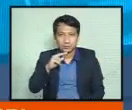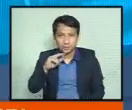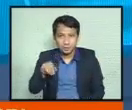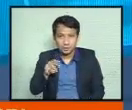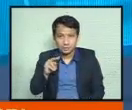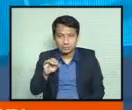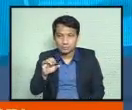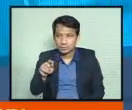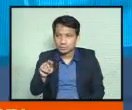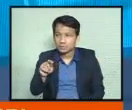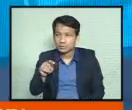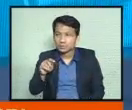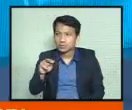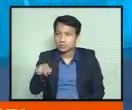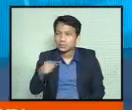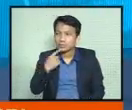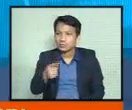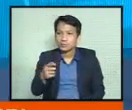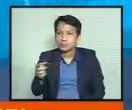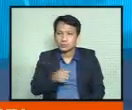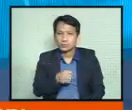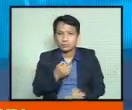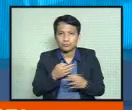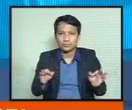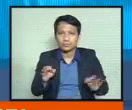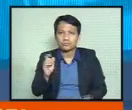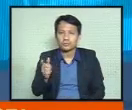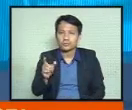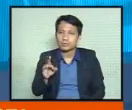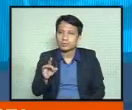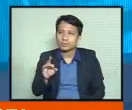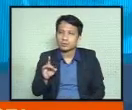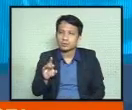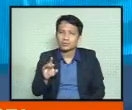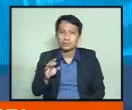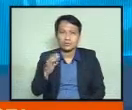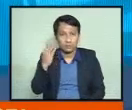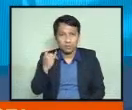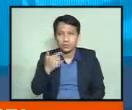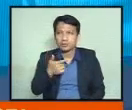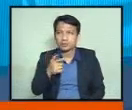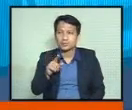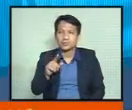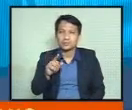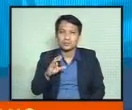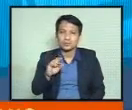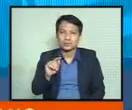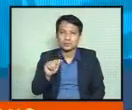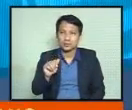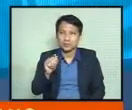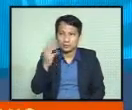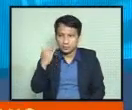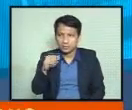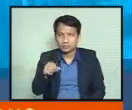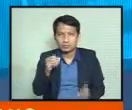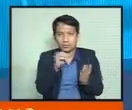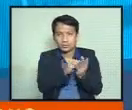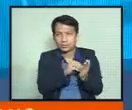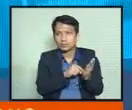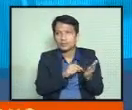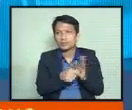ni Janet Napoles. Isa raw siya sa Napalaya noong November 2018 dahil sa GCTA. Pero ang